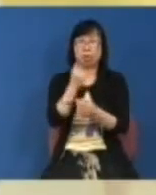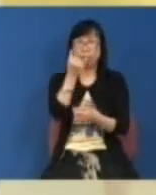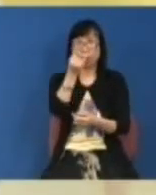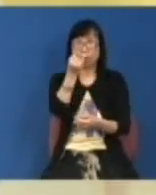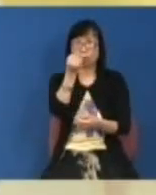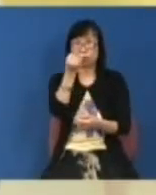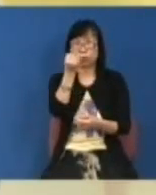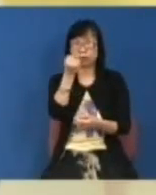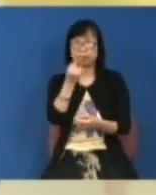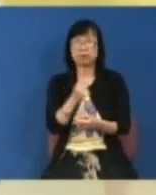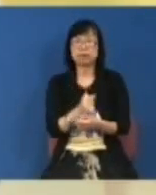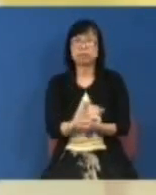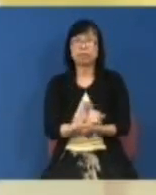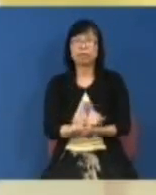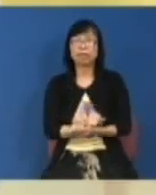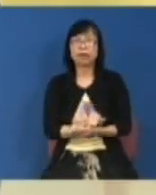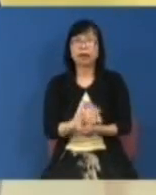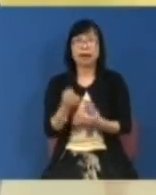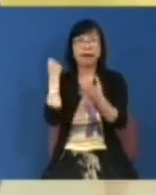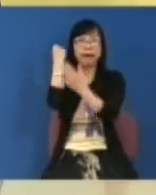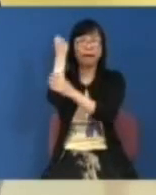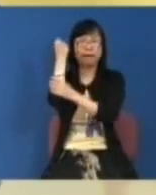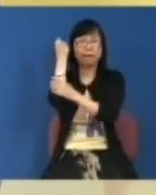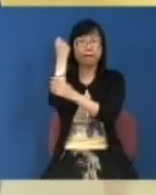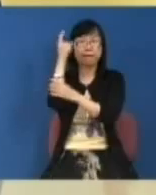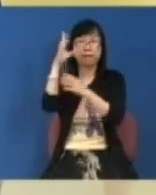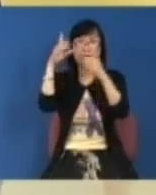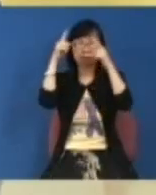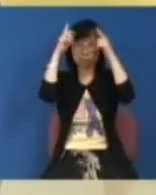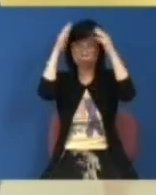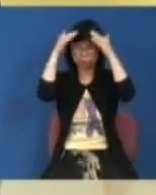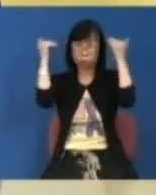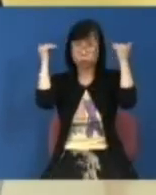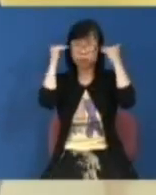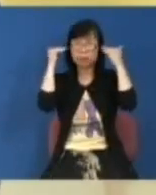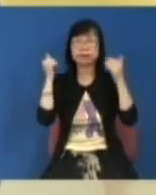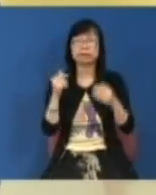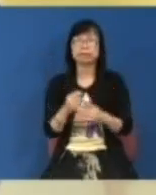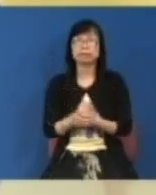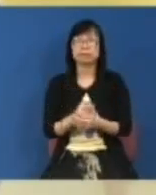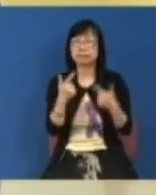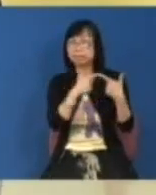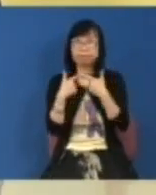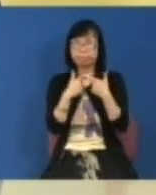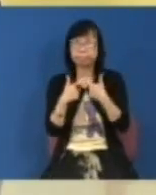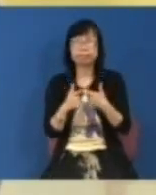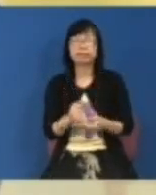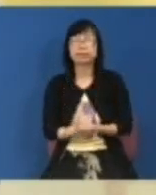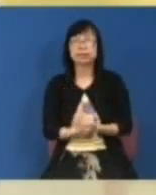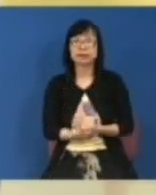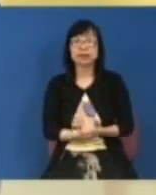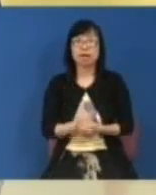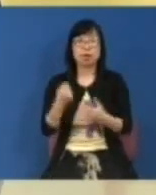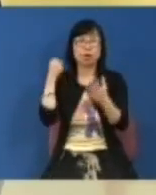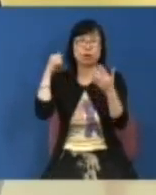的反越戰運動，燒呢個徵兵卡，阻